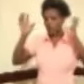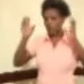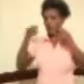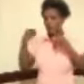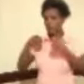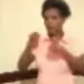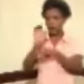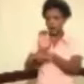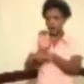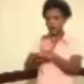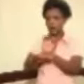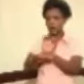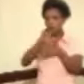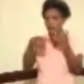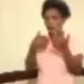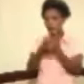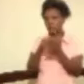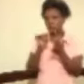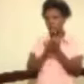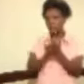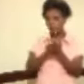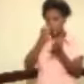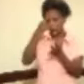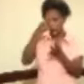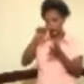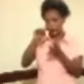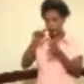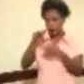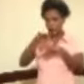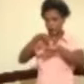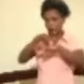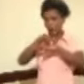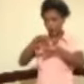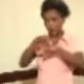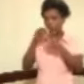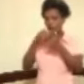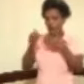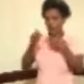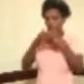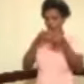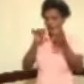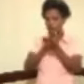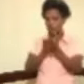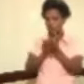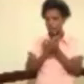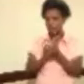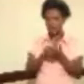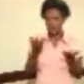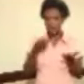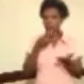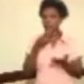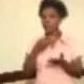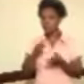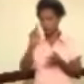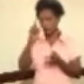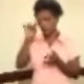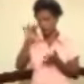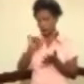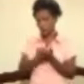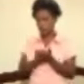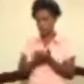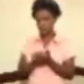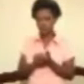etc. Et ça, c'est peut-être ça, pour nous mettre le nom, premier 100 jours, mais malheureusement, ce n'est pas en 100 jours qu'on